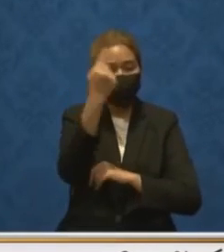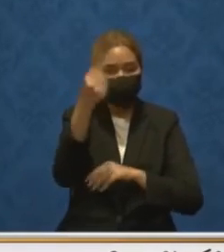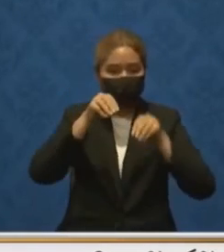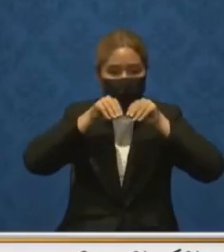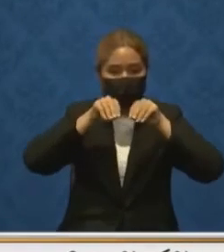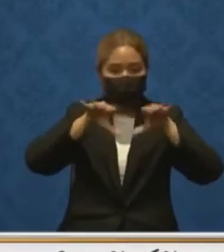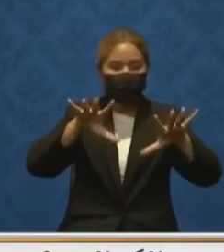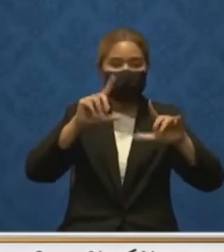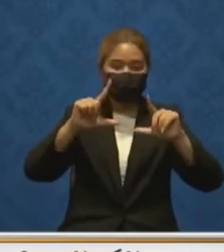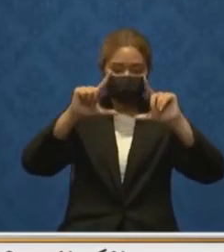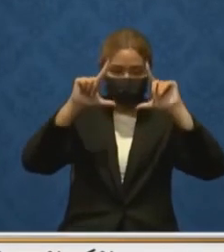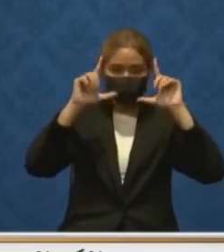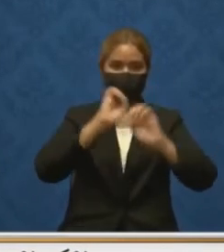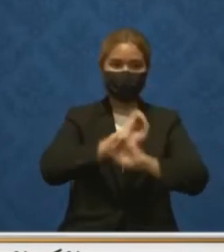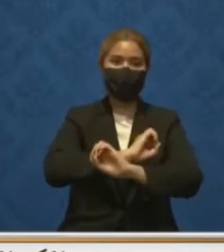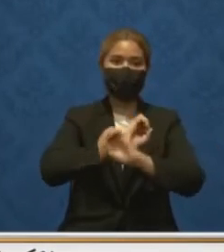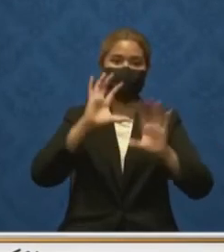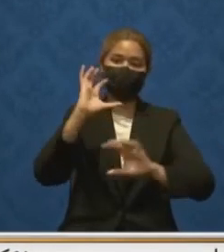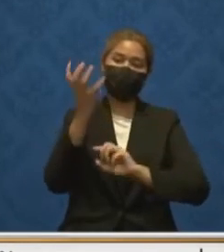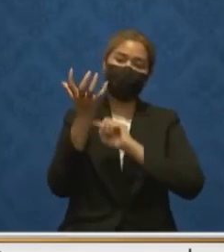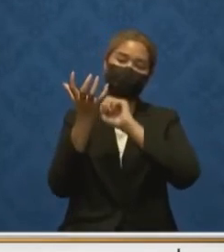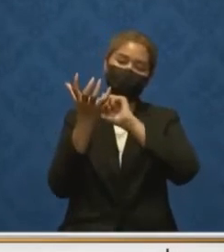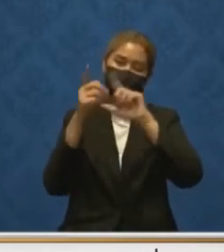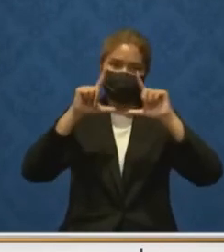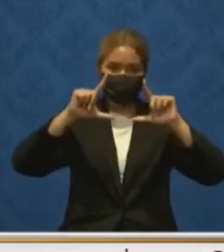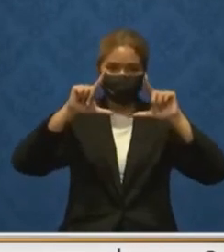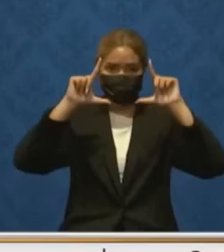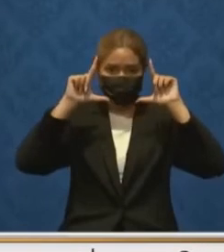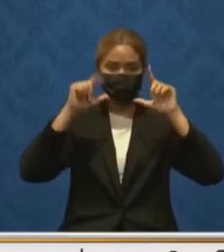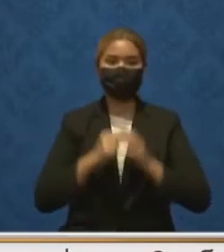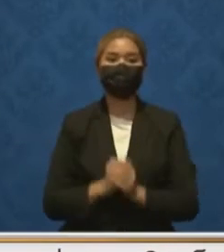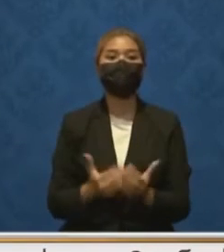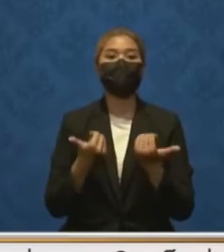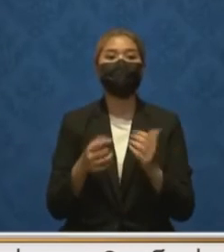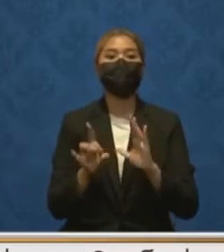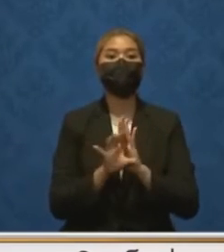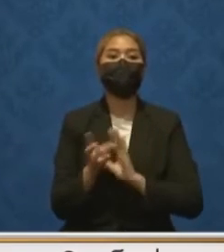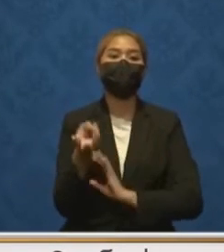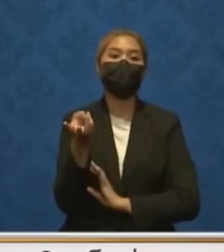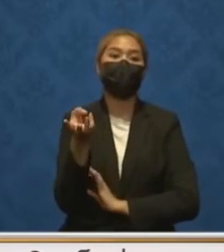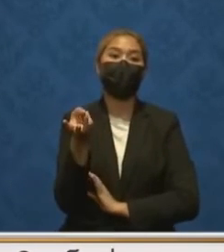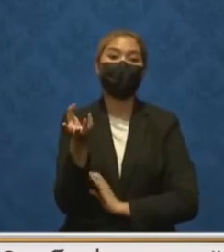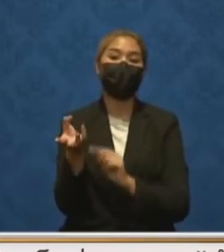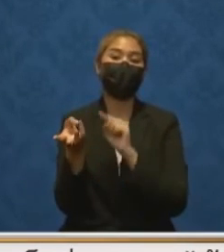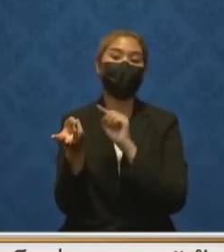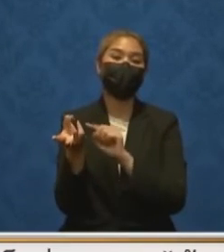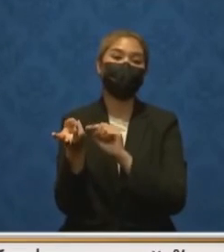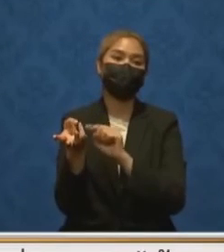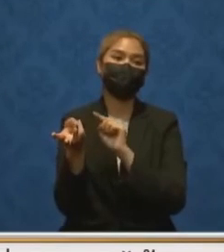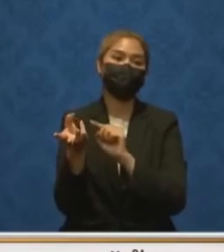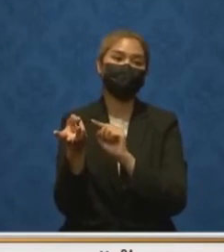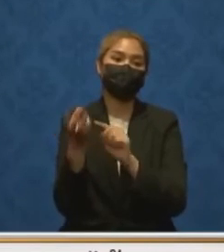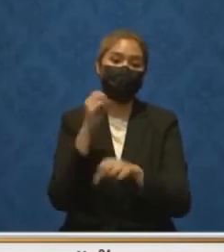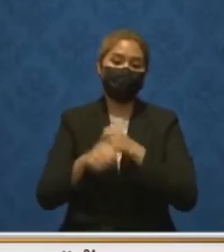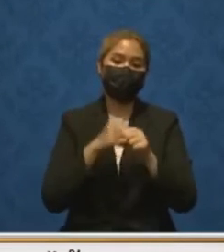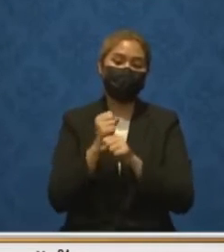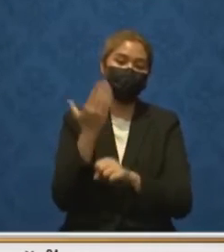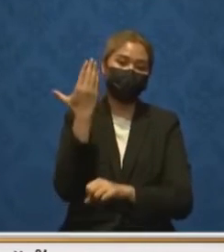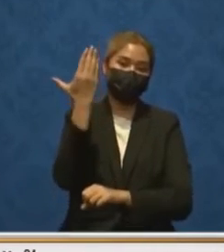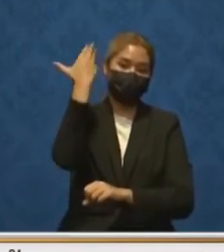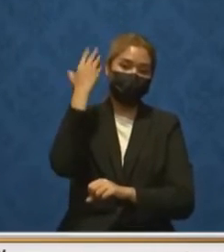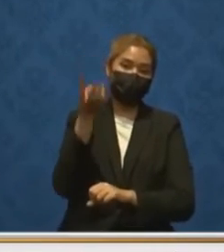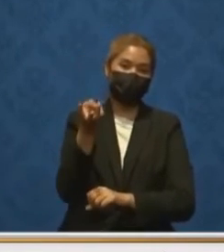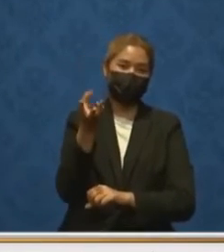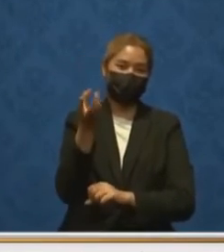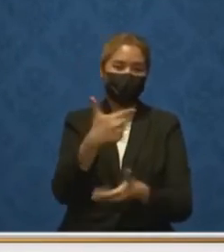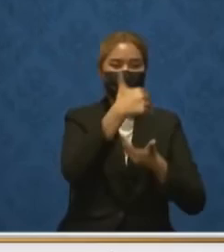ให้เป็ที่รู้จักยิงขึ้ในโลกนะครับแล้วก็สุดท้ายเรื่องข้าวผมเรีนว่าปีที่แล้วเราส่งออกข้า